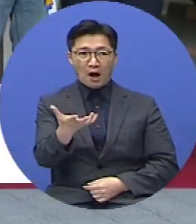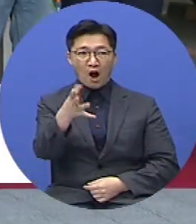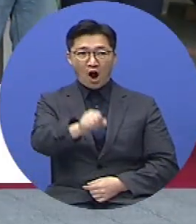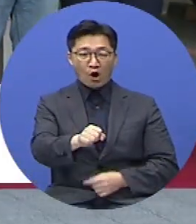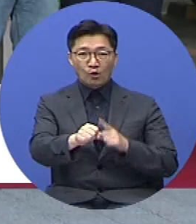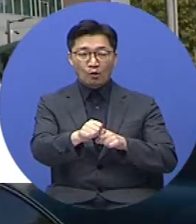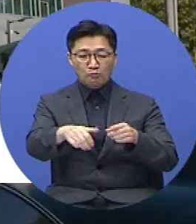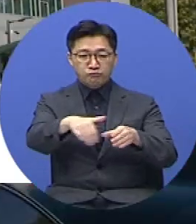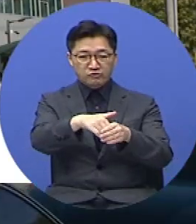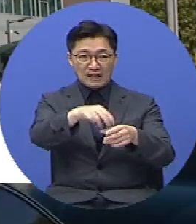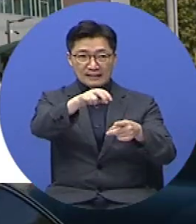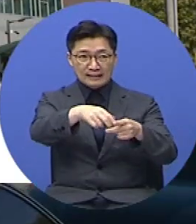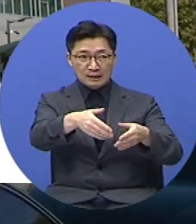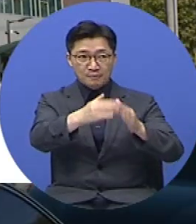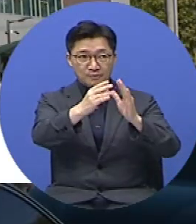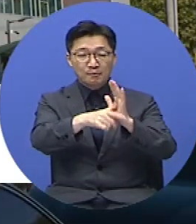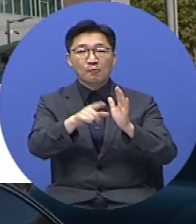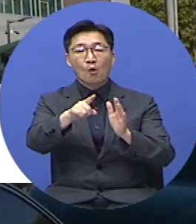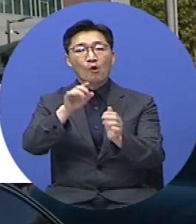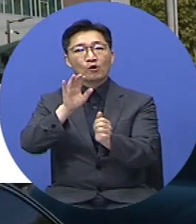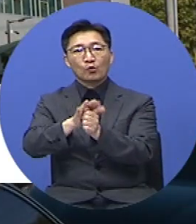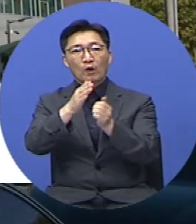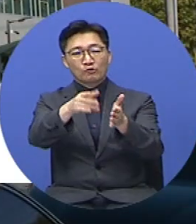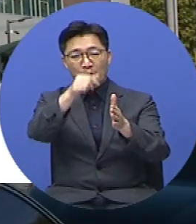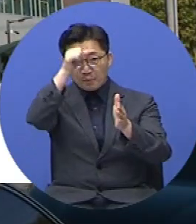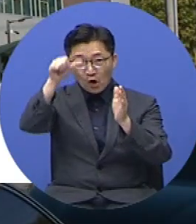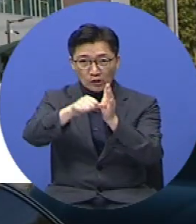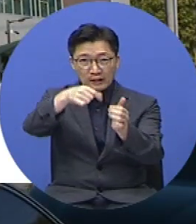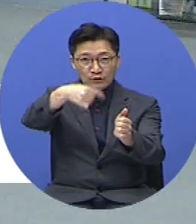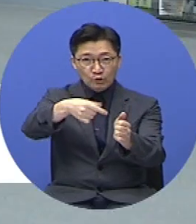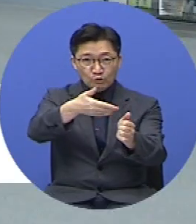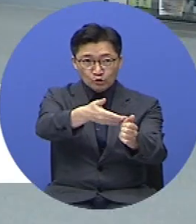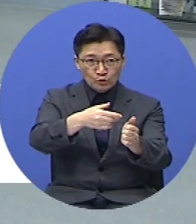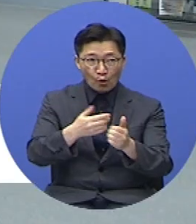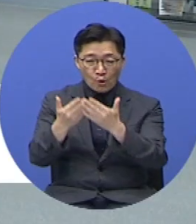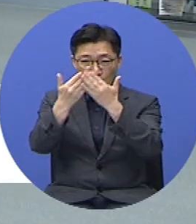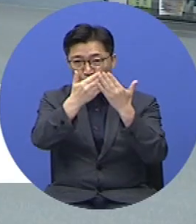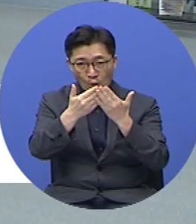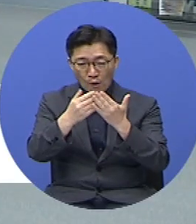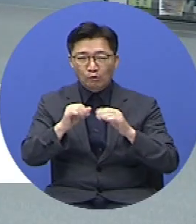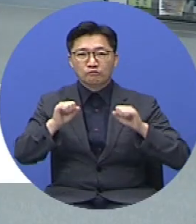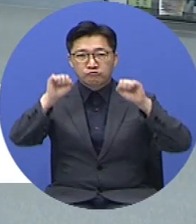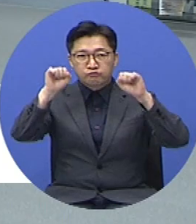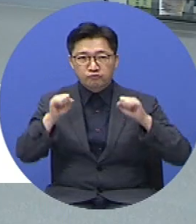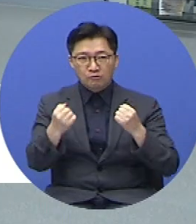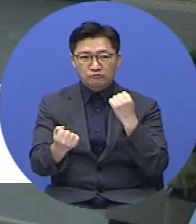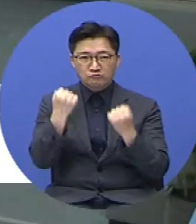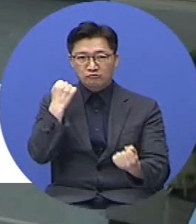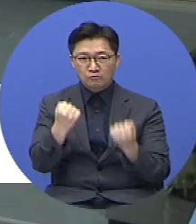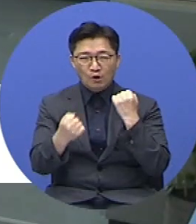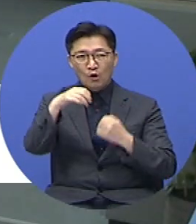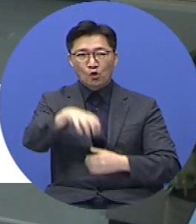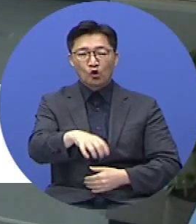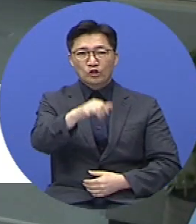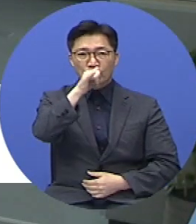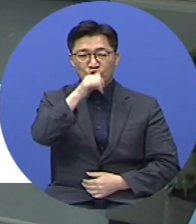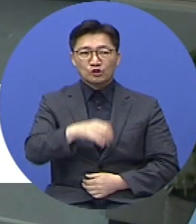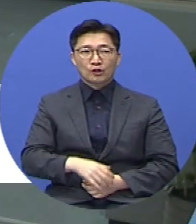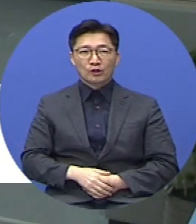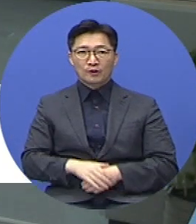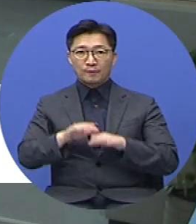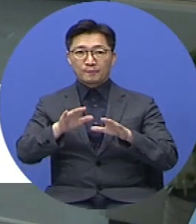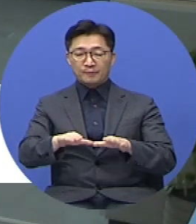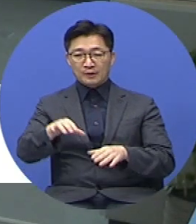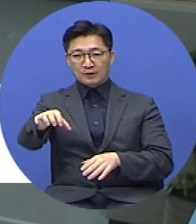복합 문화센터는 기업 지원 센터와 평생 학습관 도서관과 체력 단련장 갖췄습니다 군산시는